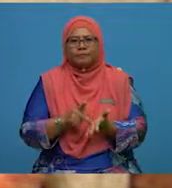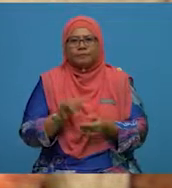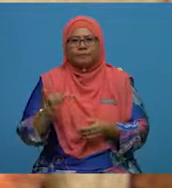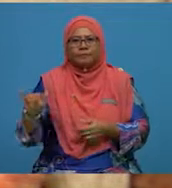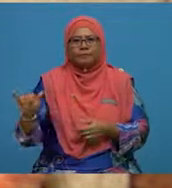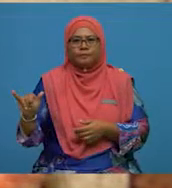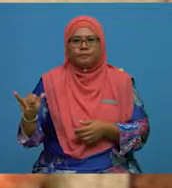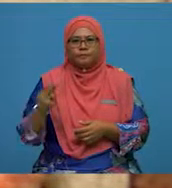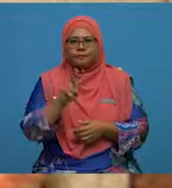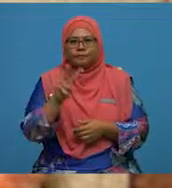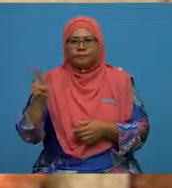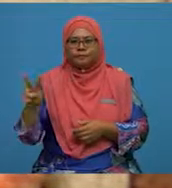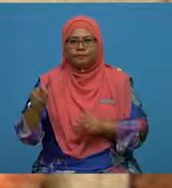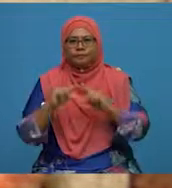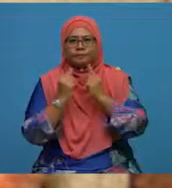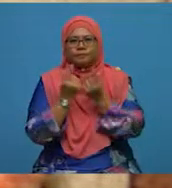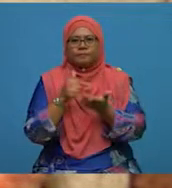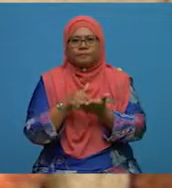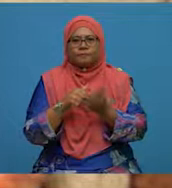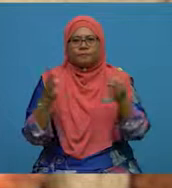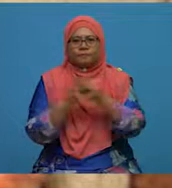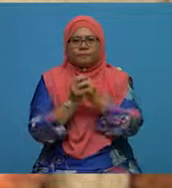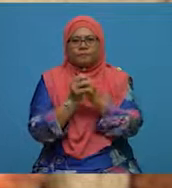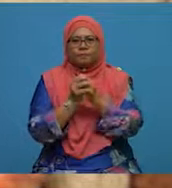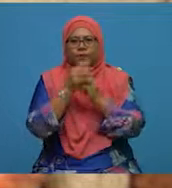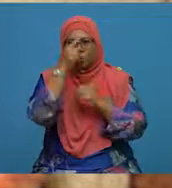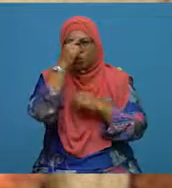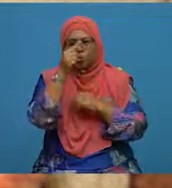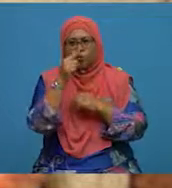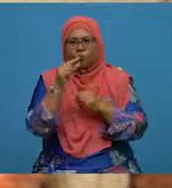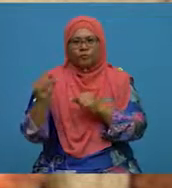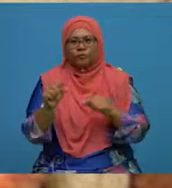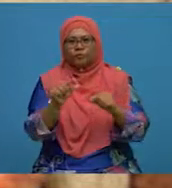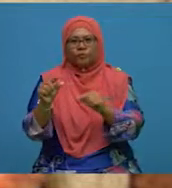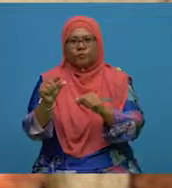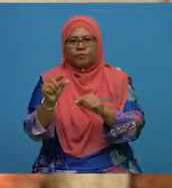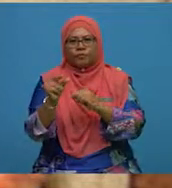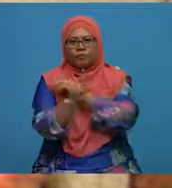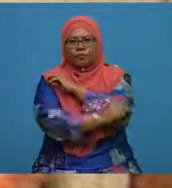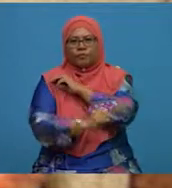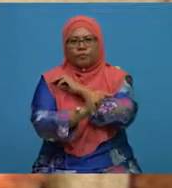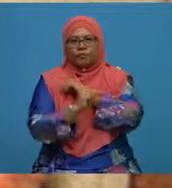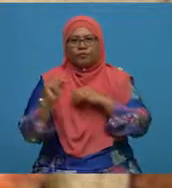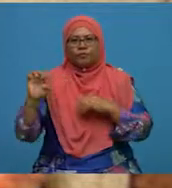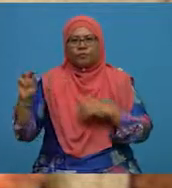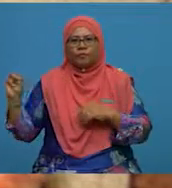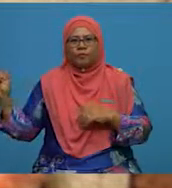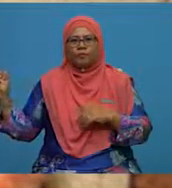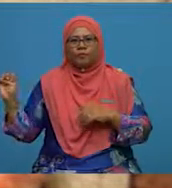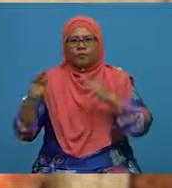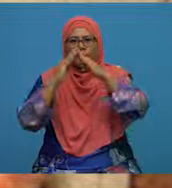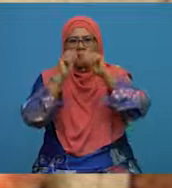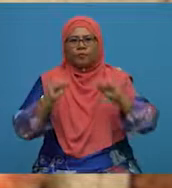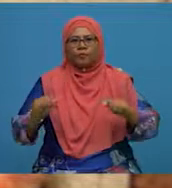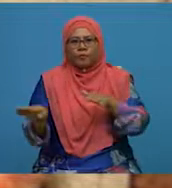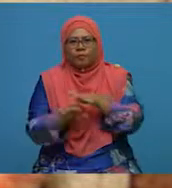Implikasinya, kedua golongan ini bergabung untuk gerakan nasionalisme di Mesir